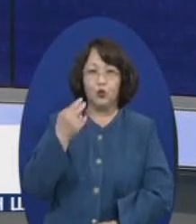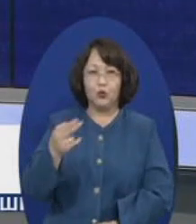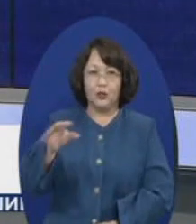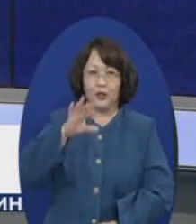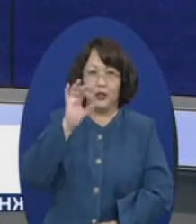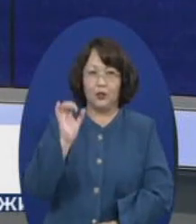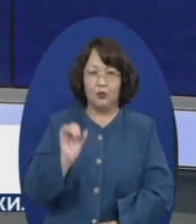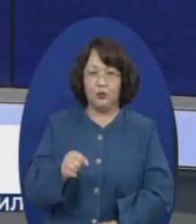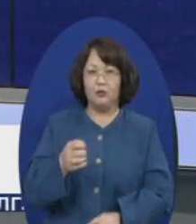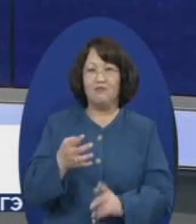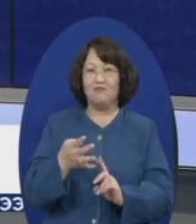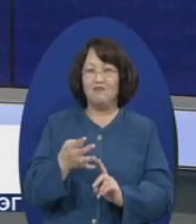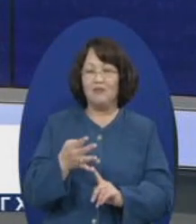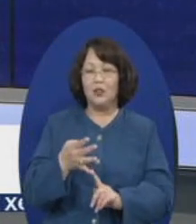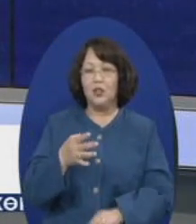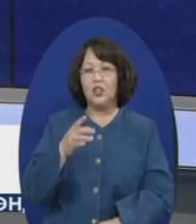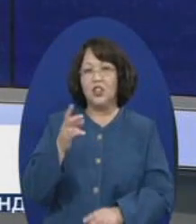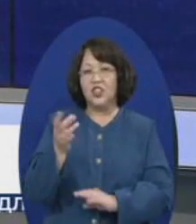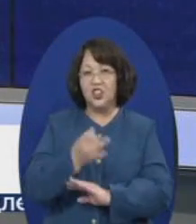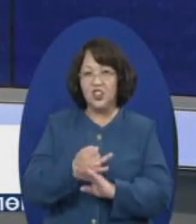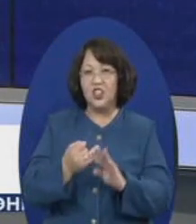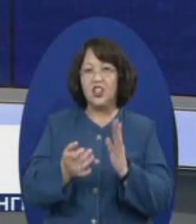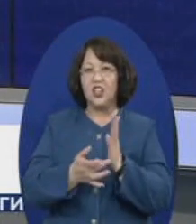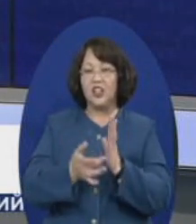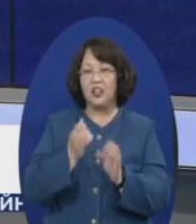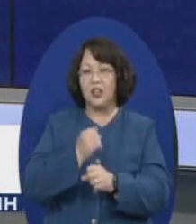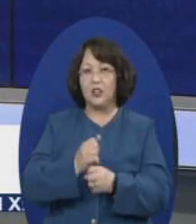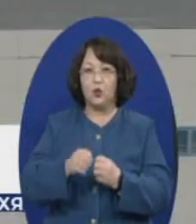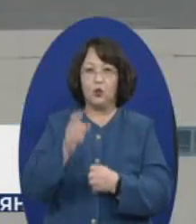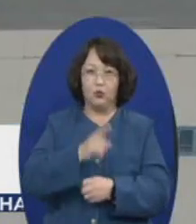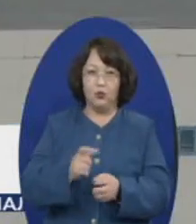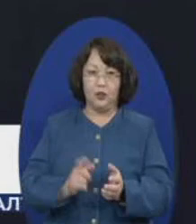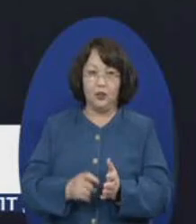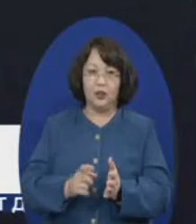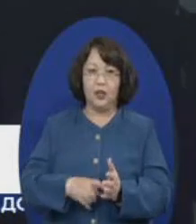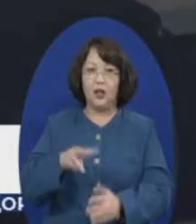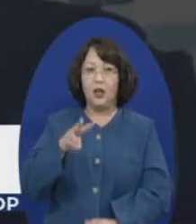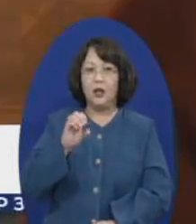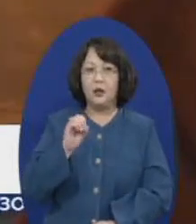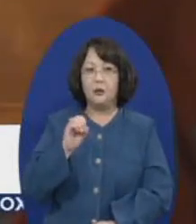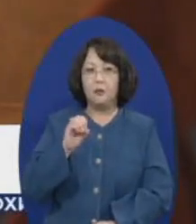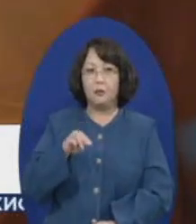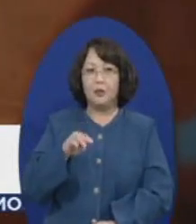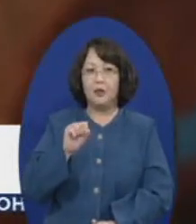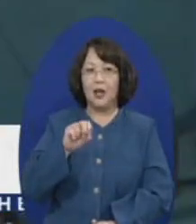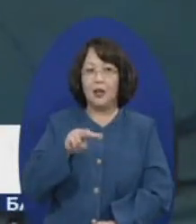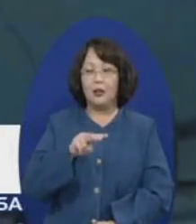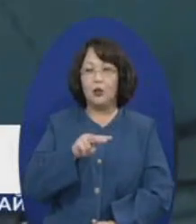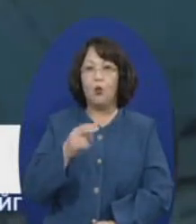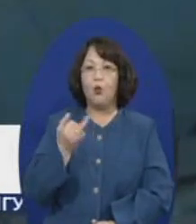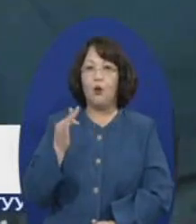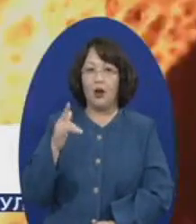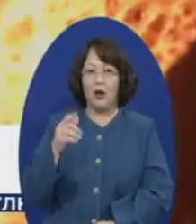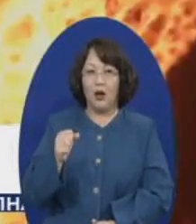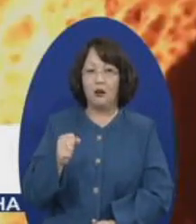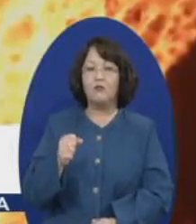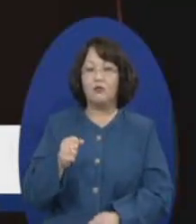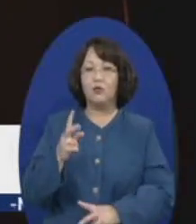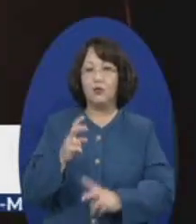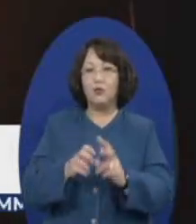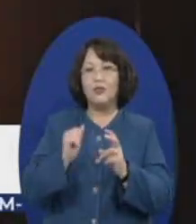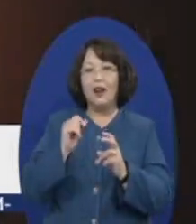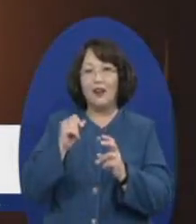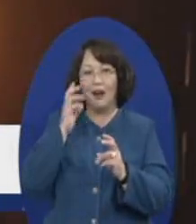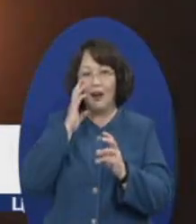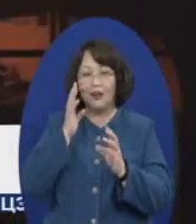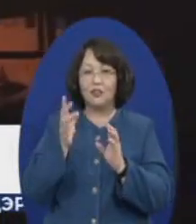орсноор инженер техникийн ажилтнууд шаардлагатай. Ялангуяа металлургийн инженер одоогийн байдлаар манай улсад маш хангалтгүй байна. Тийм учраас энэ